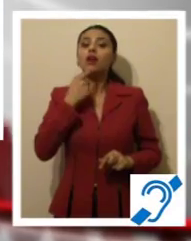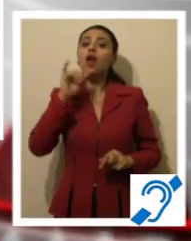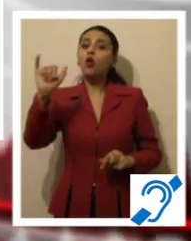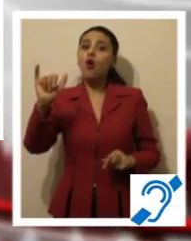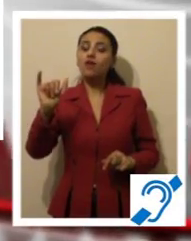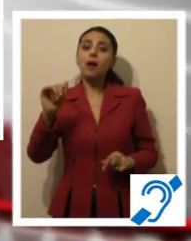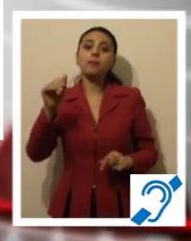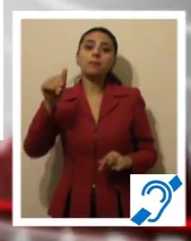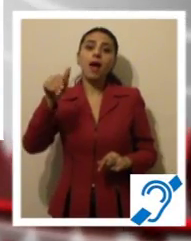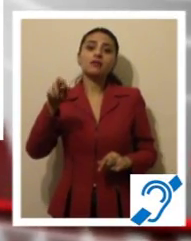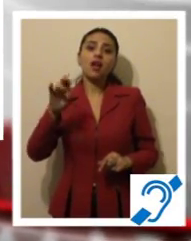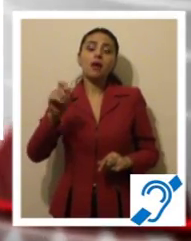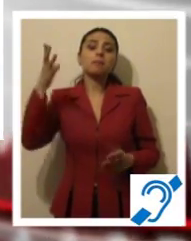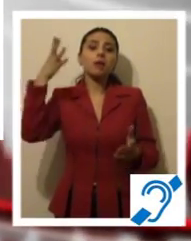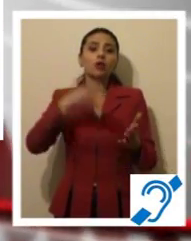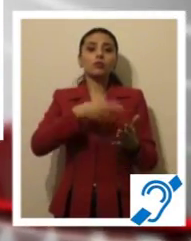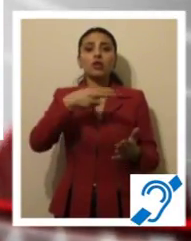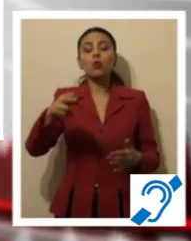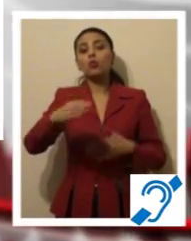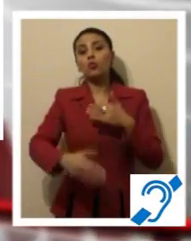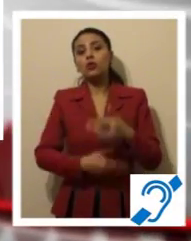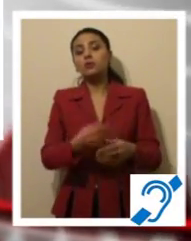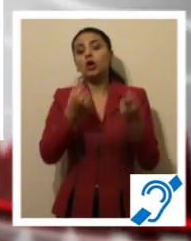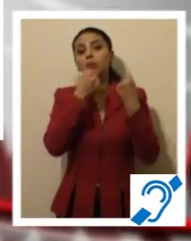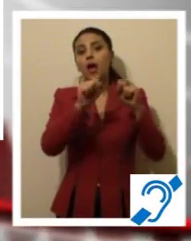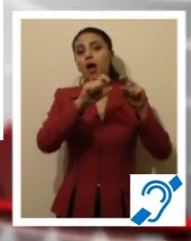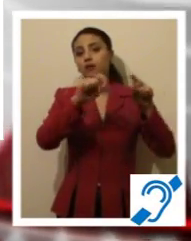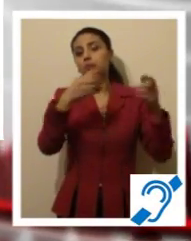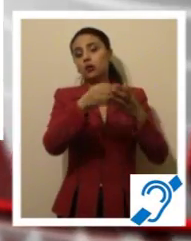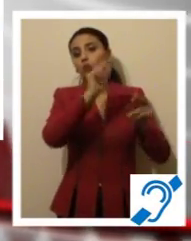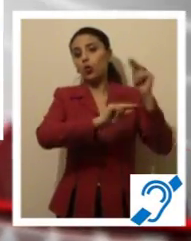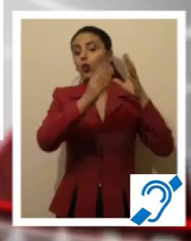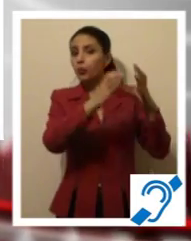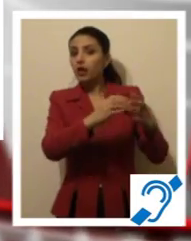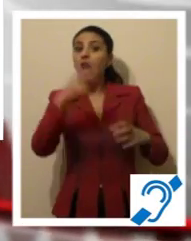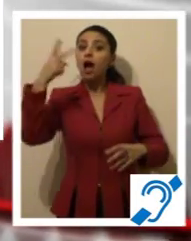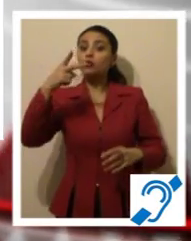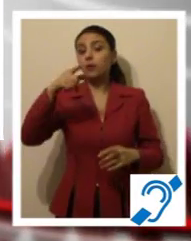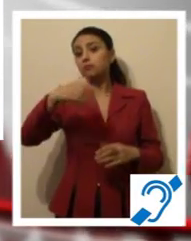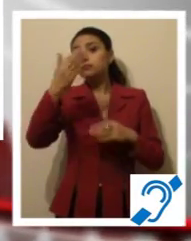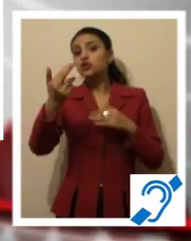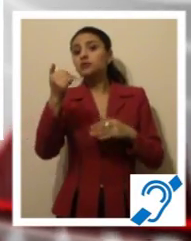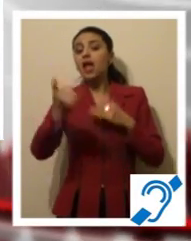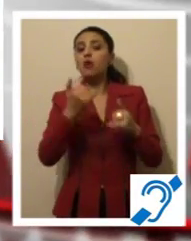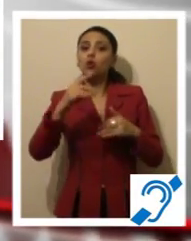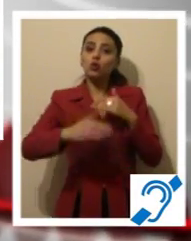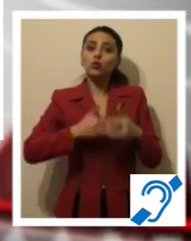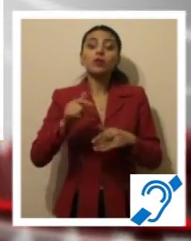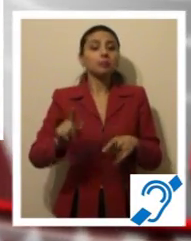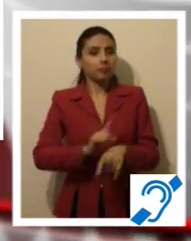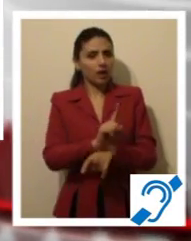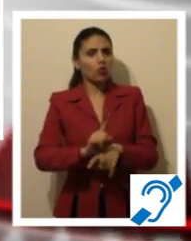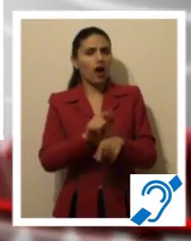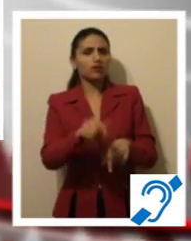Simon Mazarache, cei 4.000 de euro urmând să intre în contul clubului în cea de-a doua parte a lunii ianuarie. Tot în această perioadă de iarnă, mușcelenii